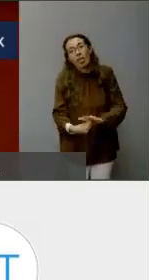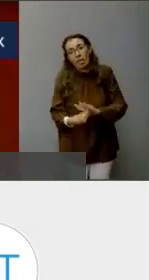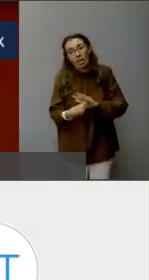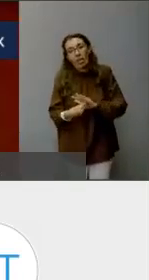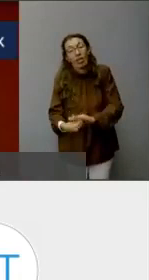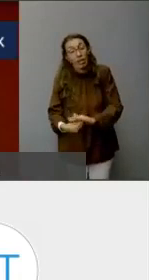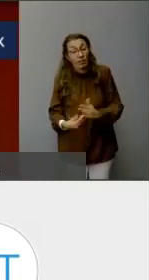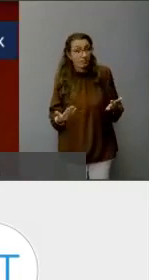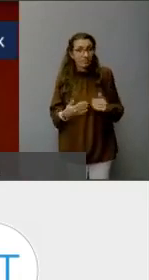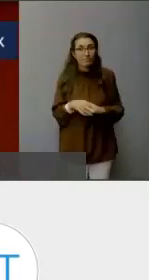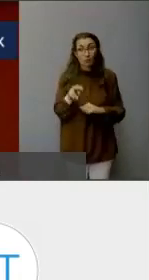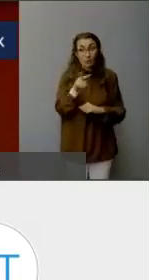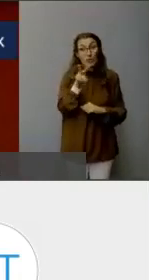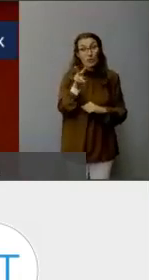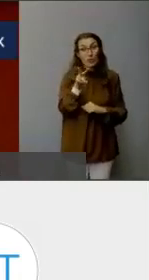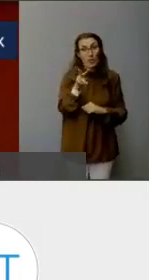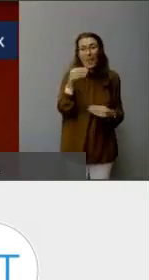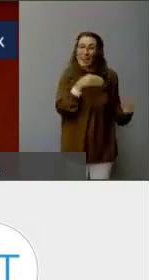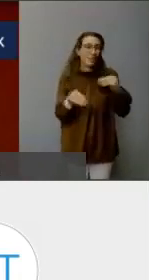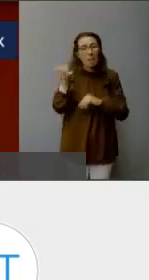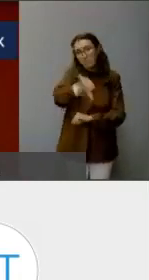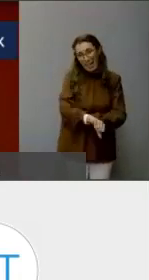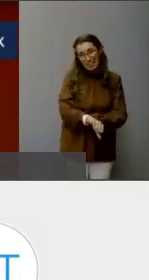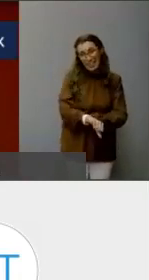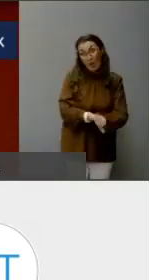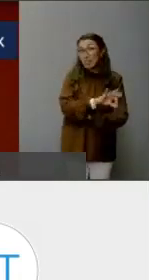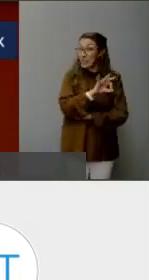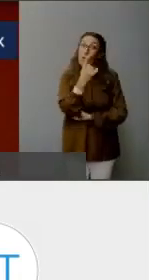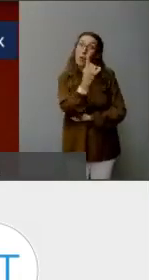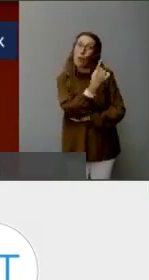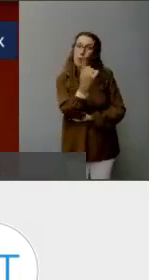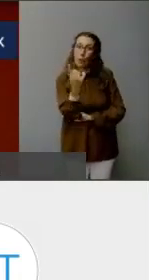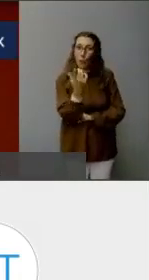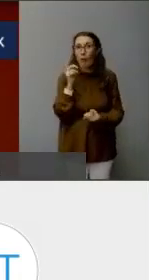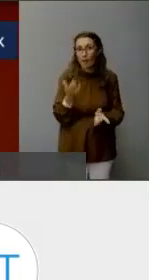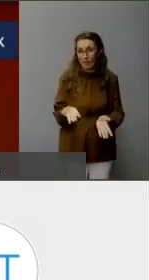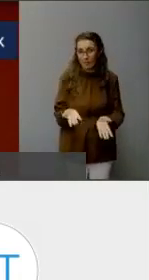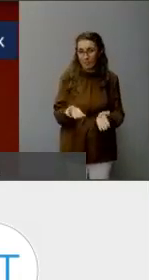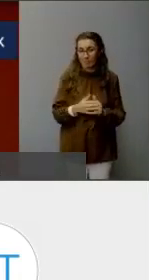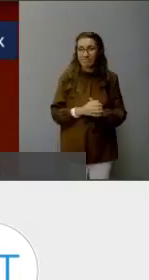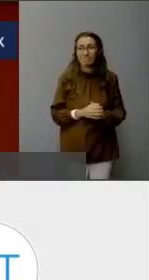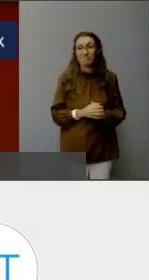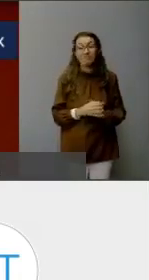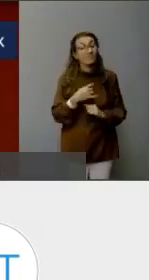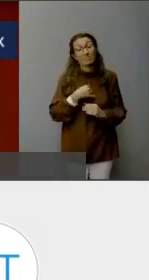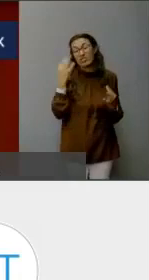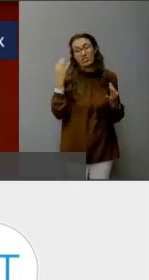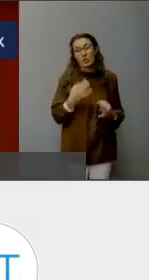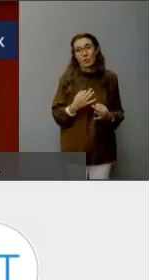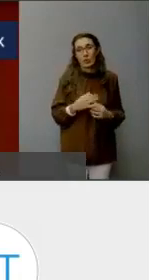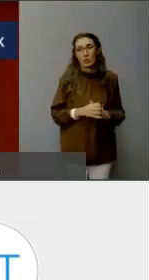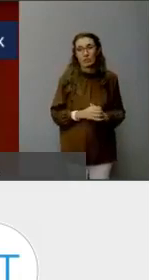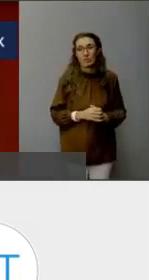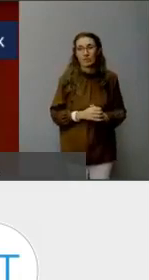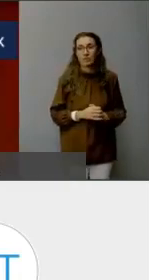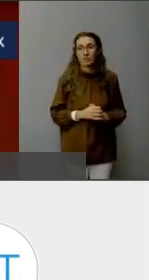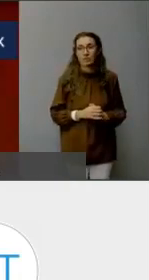perderanno le elezioni o sicuramente uno dei due perderà le elezioni e di questo ne sono certo